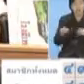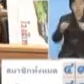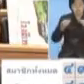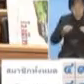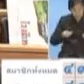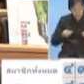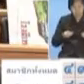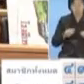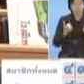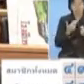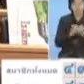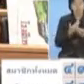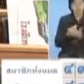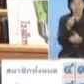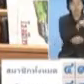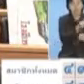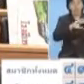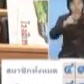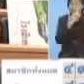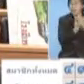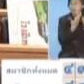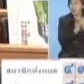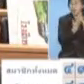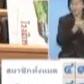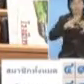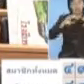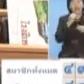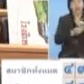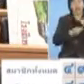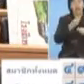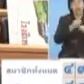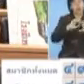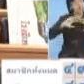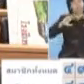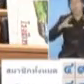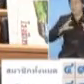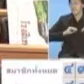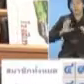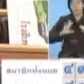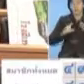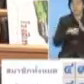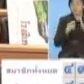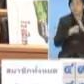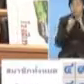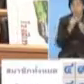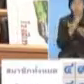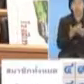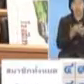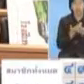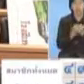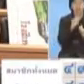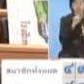เขายินดีที่จะจ่ายเงินให้กับทางรัฐบาลในราคาที่รัฐบาลขายแต่รัฐบาลไม่ยอมเพราะรัฐบาลบอกว่าจะต้องเก็บเขาในราค